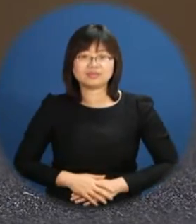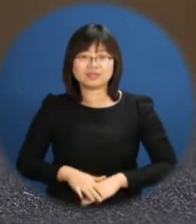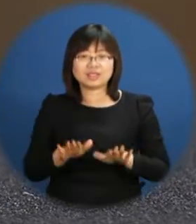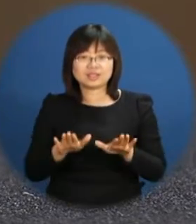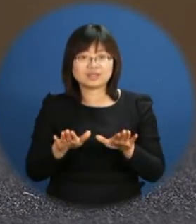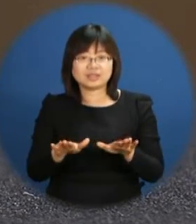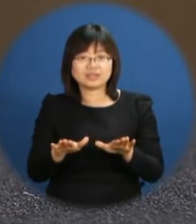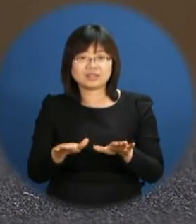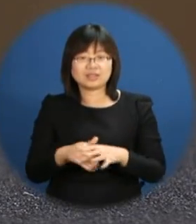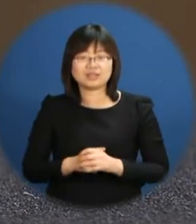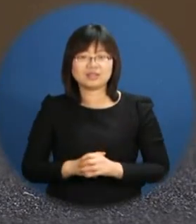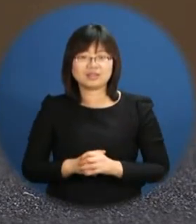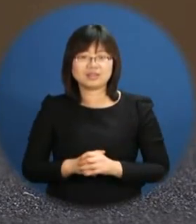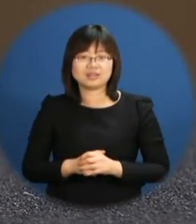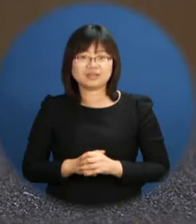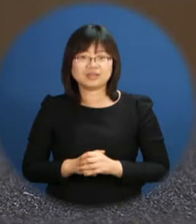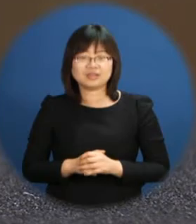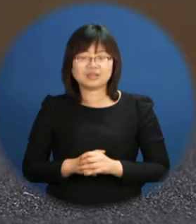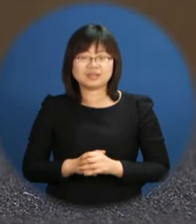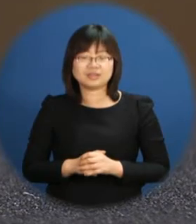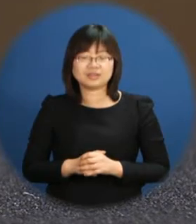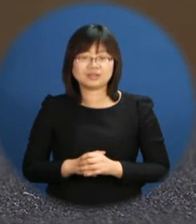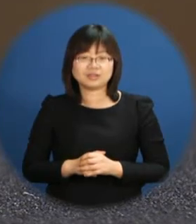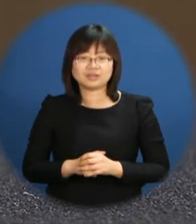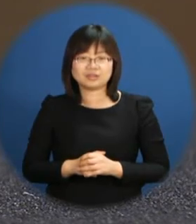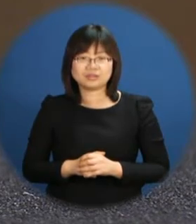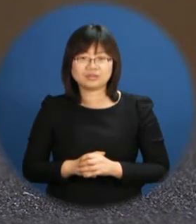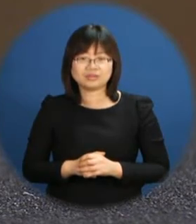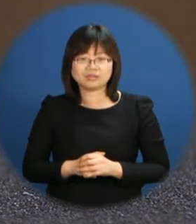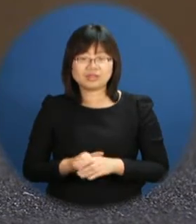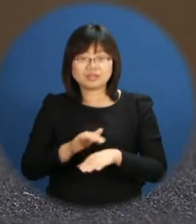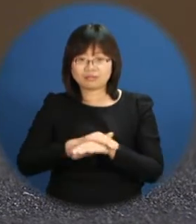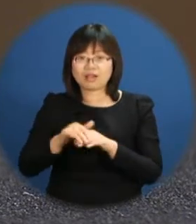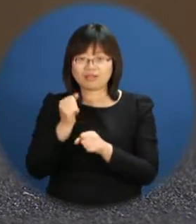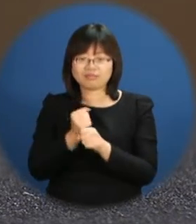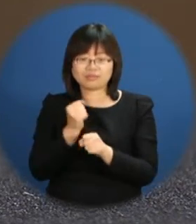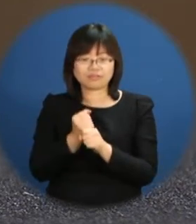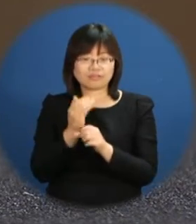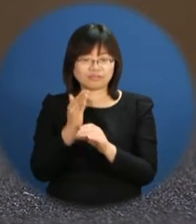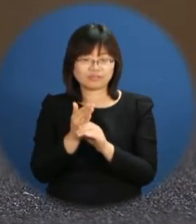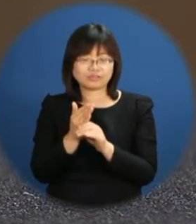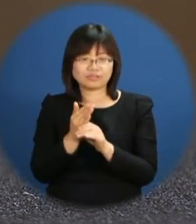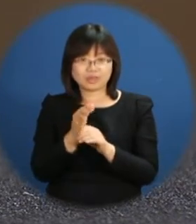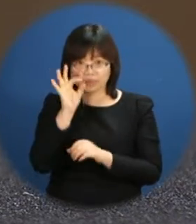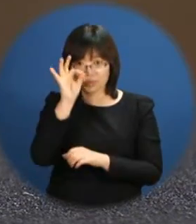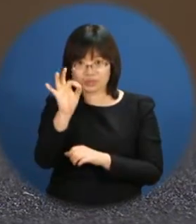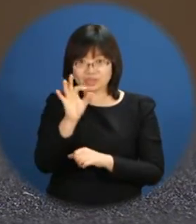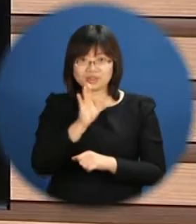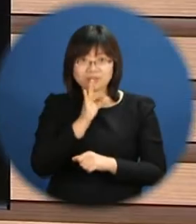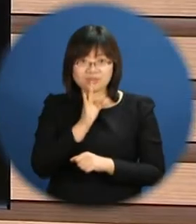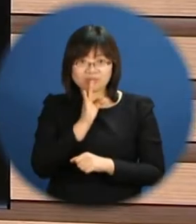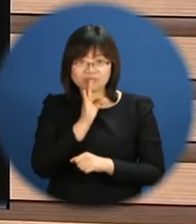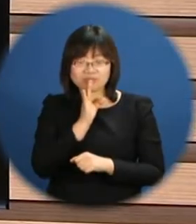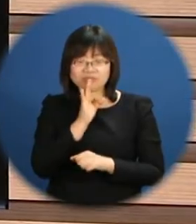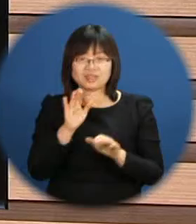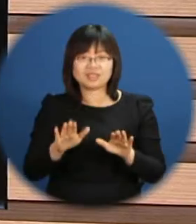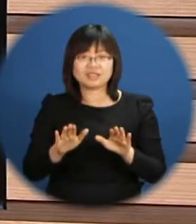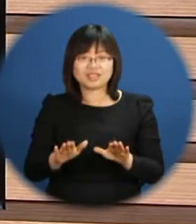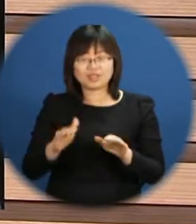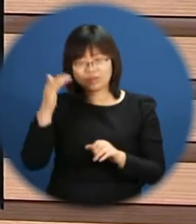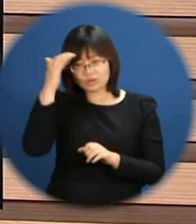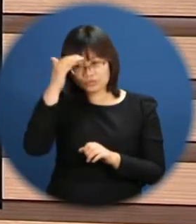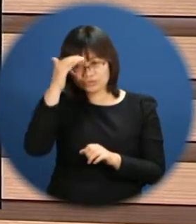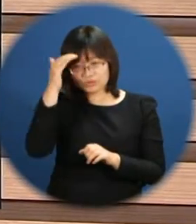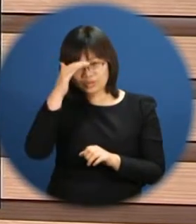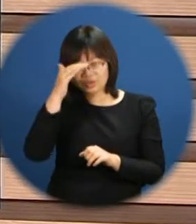이제 여기도 이제 형성이 잠 되고 있고 보이시죠 그 미녀 이걸 구경을